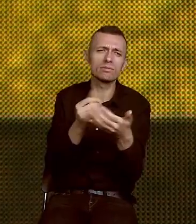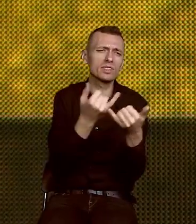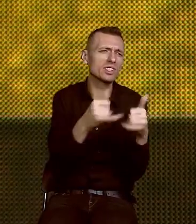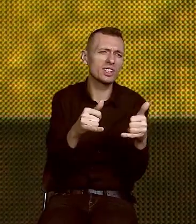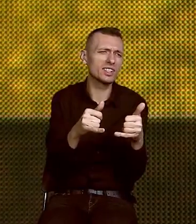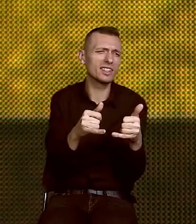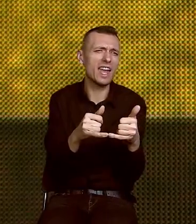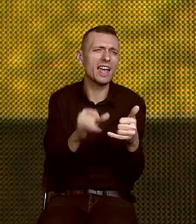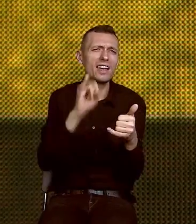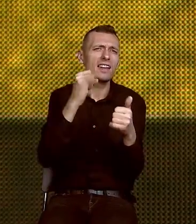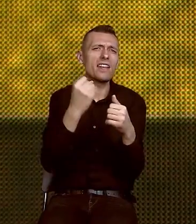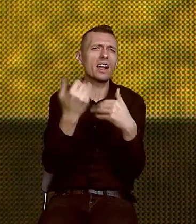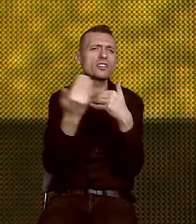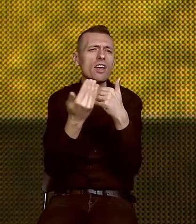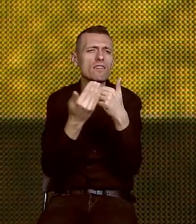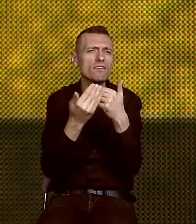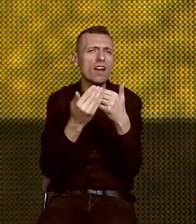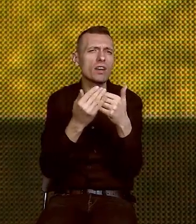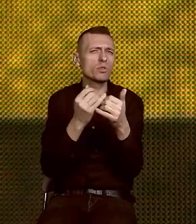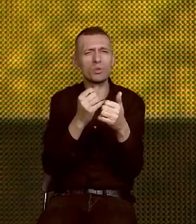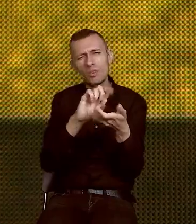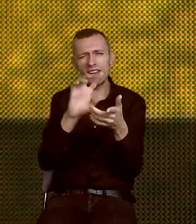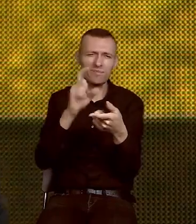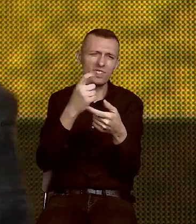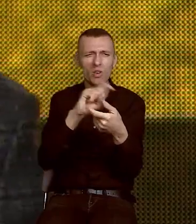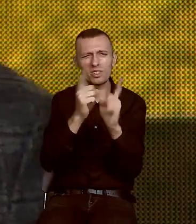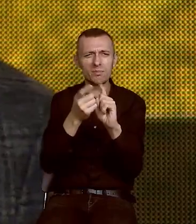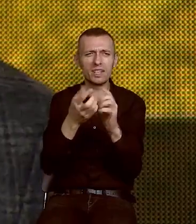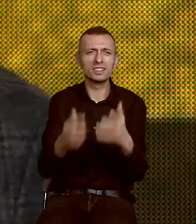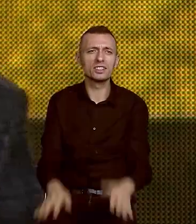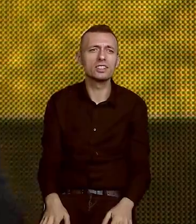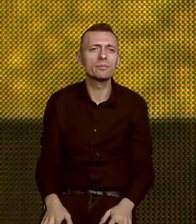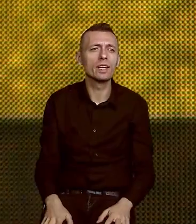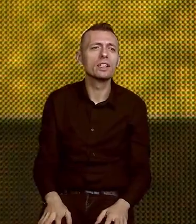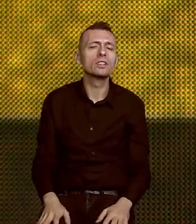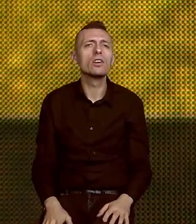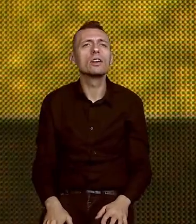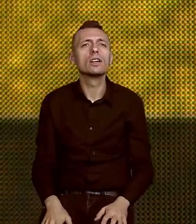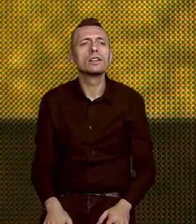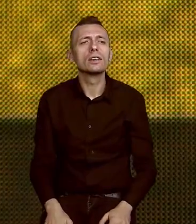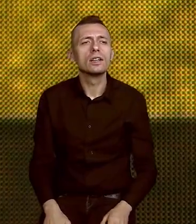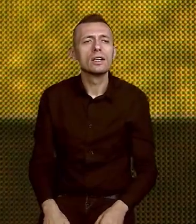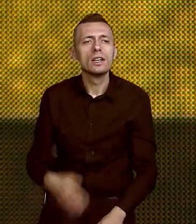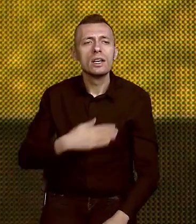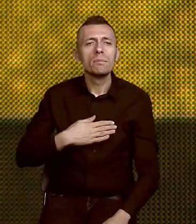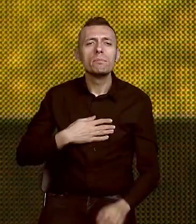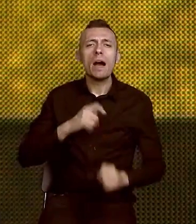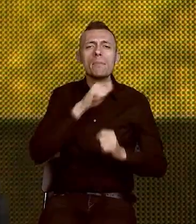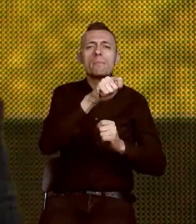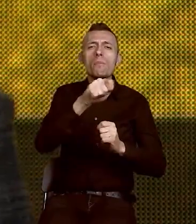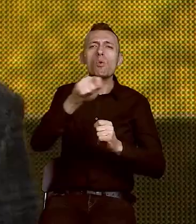te tysiące malutkich potyczek, często niewidocznych dla oczu innych ludzi, które staczamy każdego